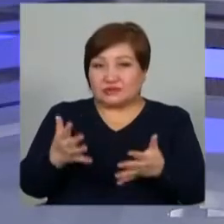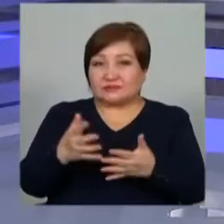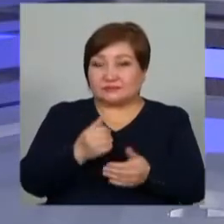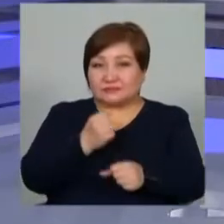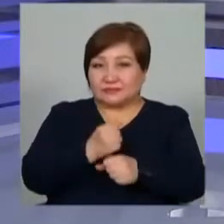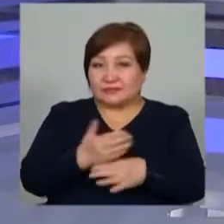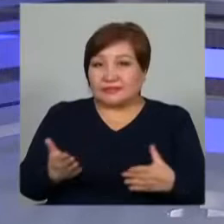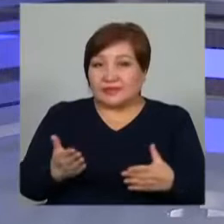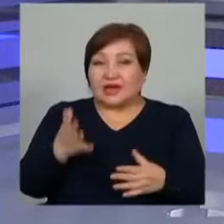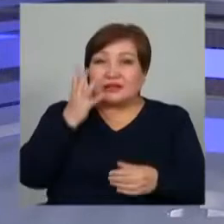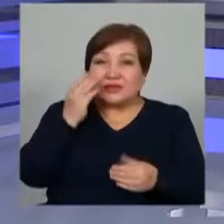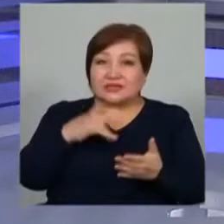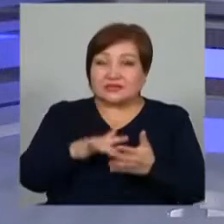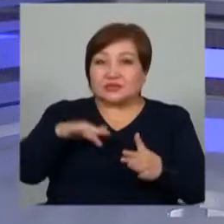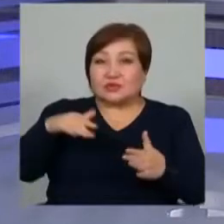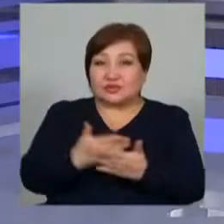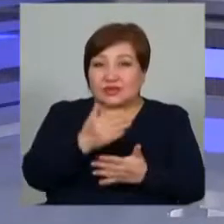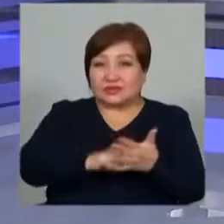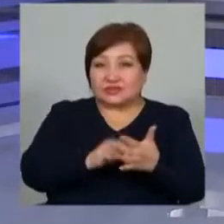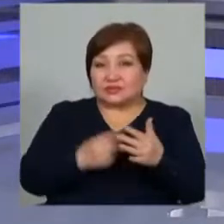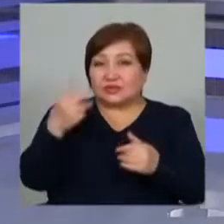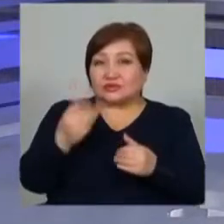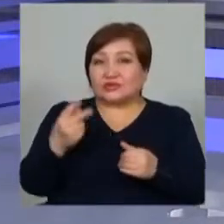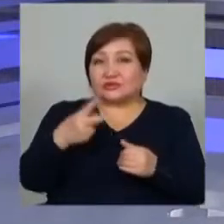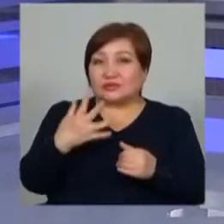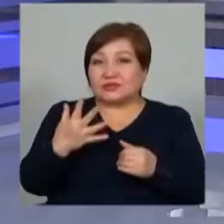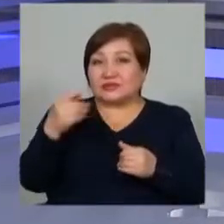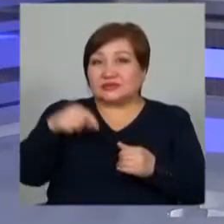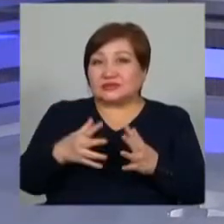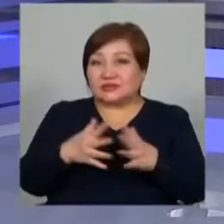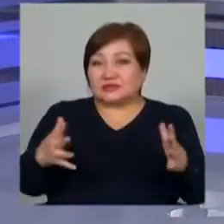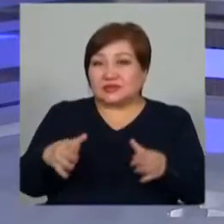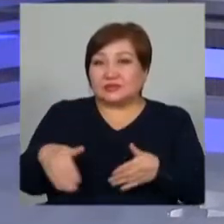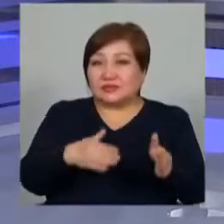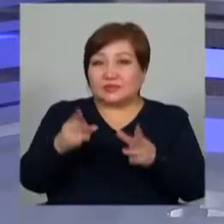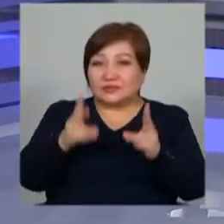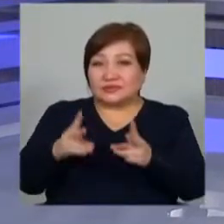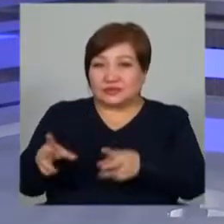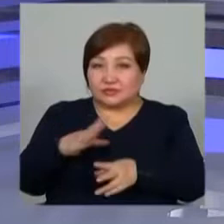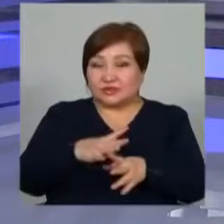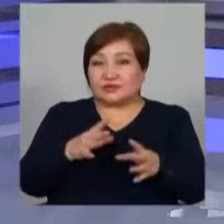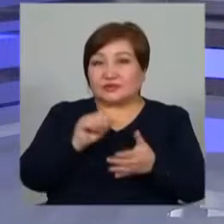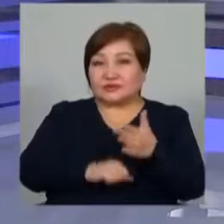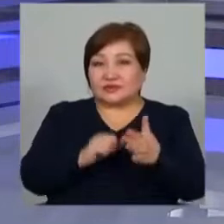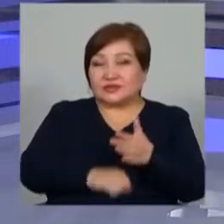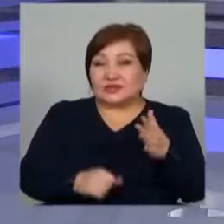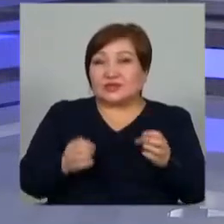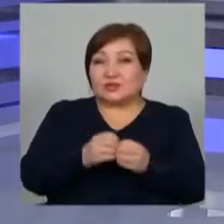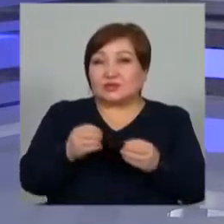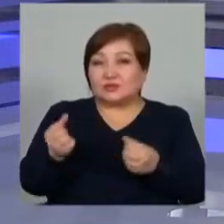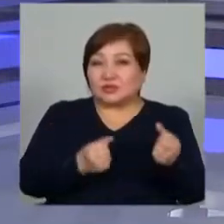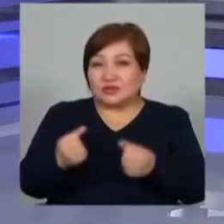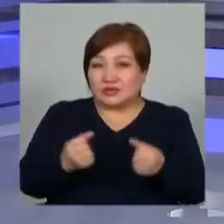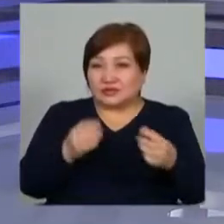Алматыда көктайғақ кесірінен бір күнде 25-тен астам жол көлік оқиғасы тіркелді. Салдарынан 10 көлік зардап шекті және бірнеше адам жарақат